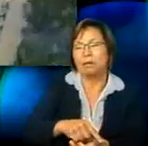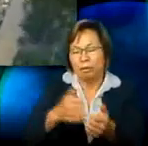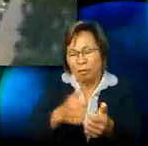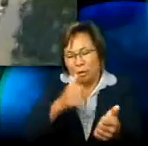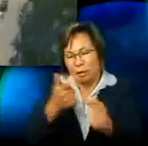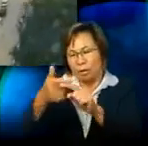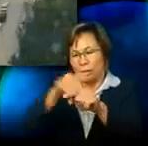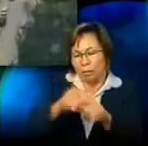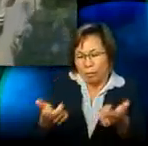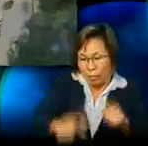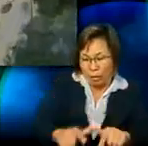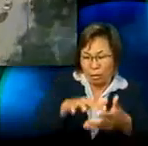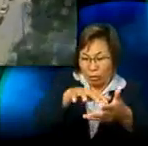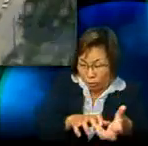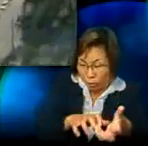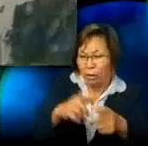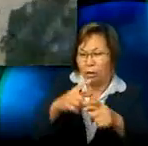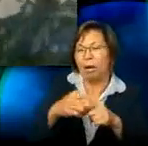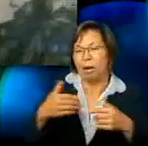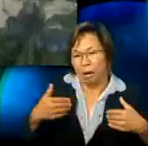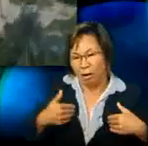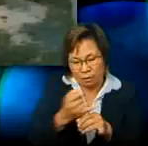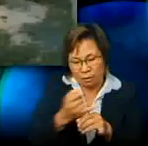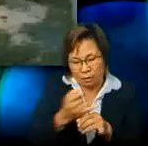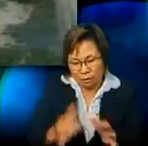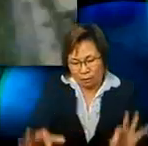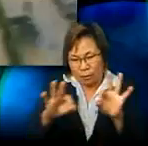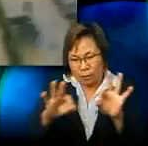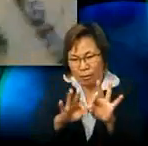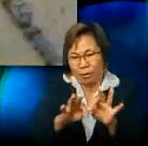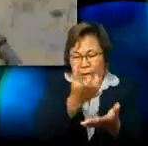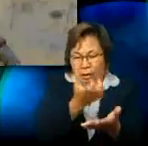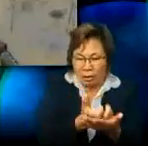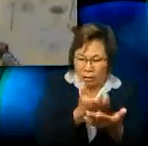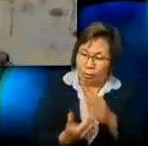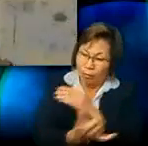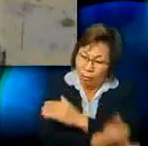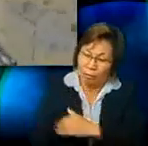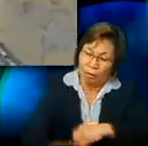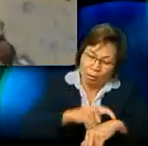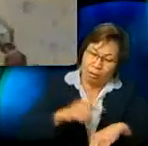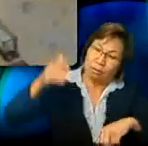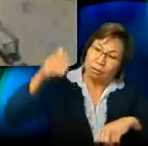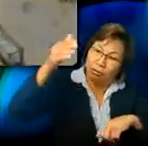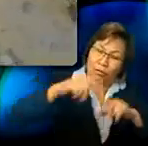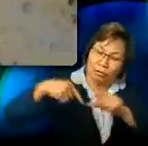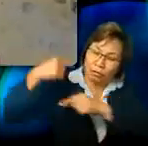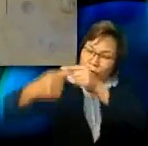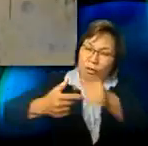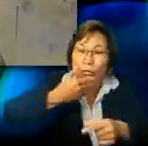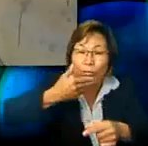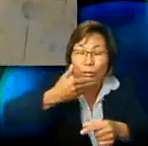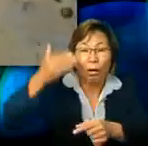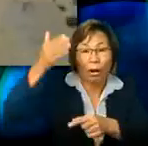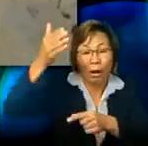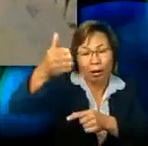Bukan sahaja mengelakkan daripada berlakunya bencana, malah turut menjaga kepentingan ekonomi negara. Pada masa akan datang, generasi